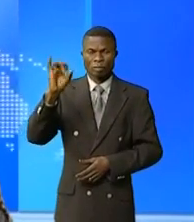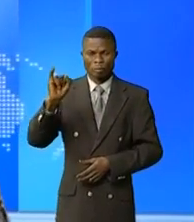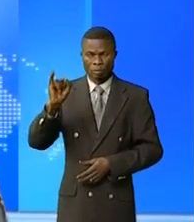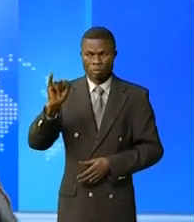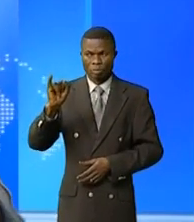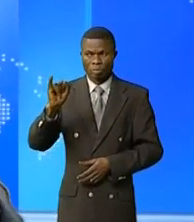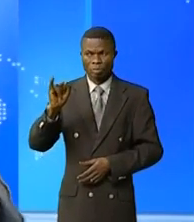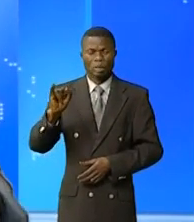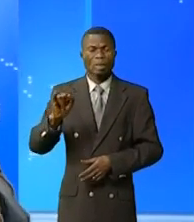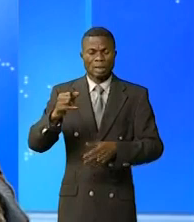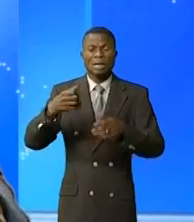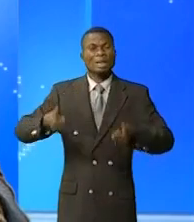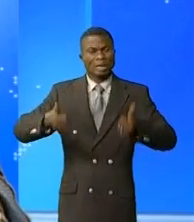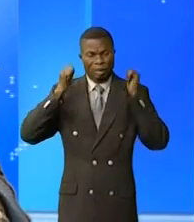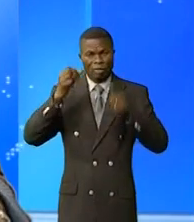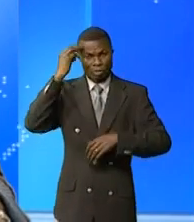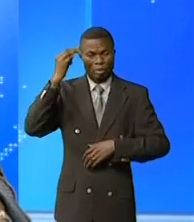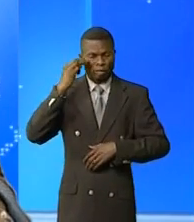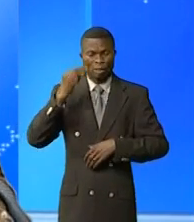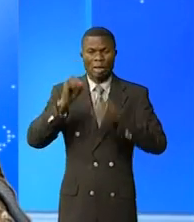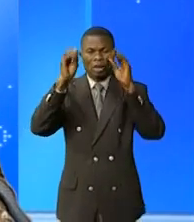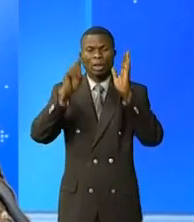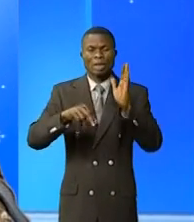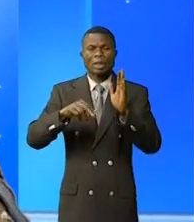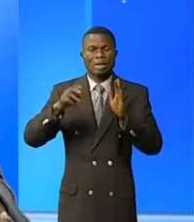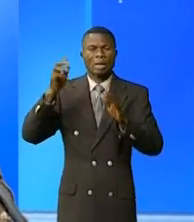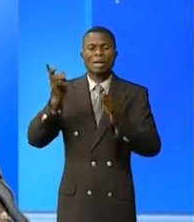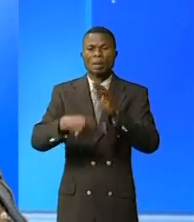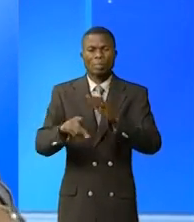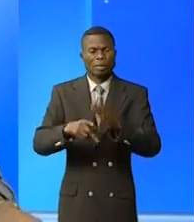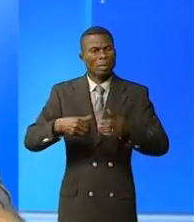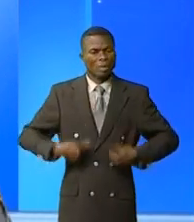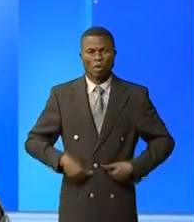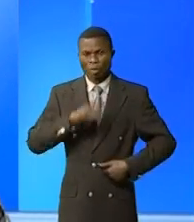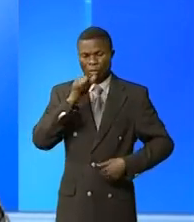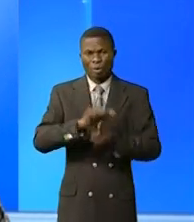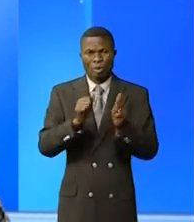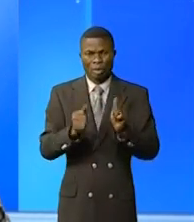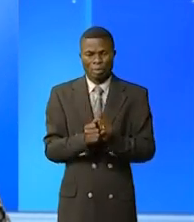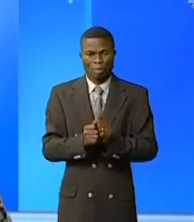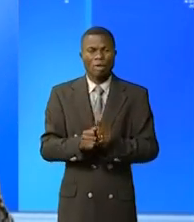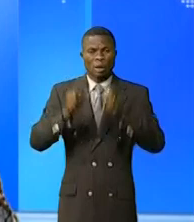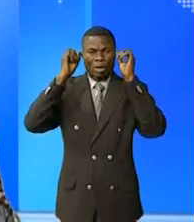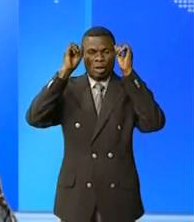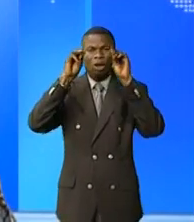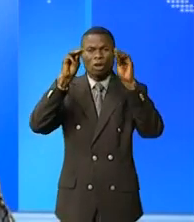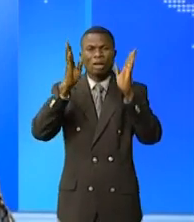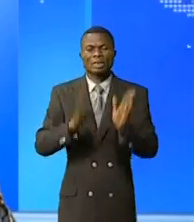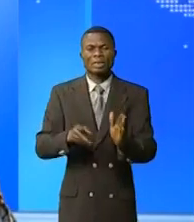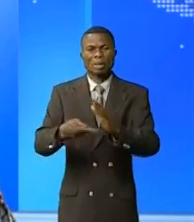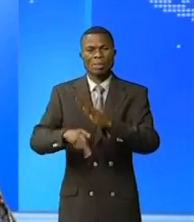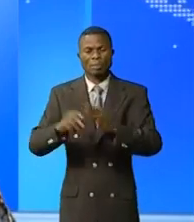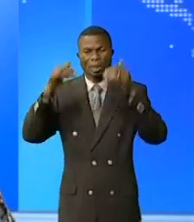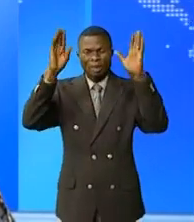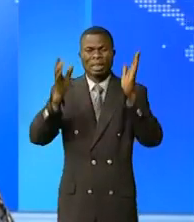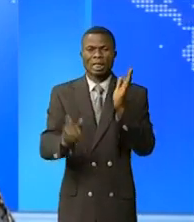et persiste. Le ministre de l'EPST ne baissera pas les bras quant à l'adressement du secteur de l'enseignement primaire, secondaire